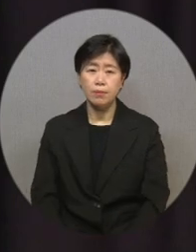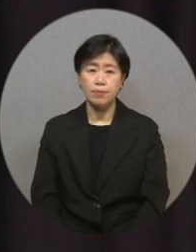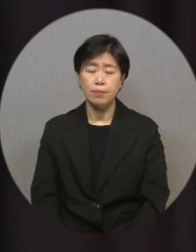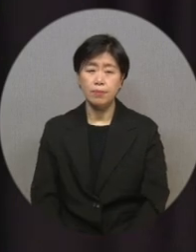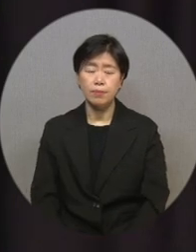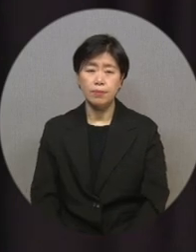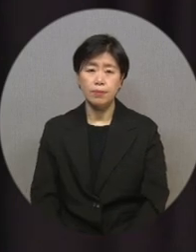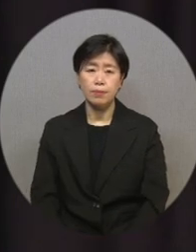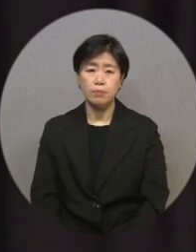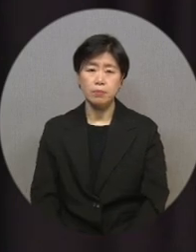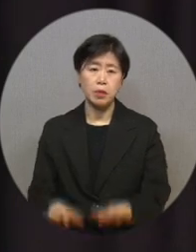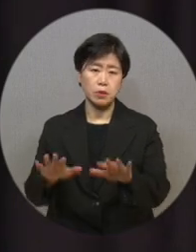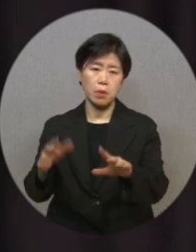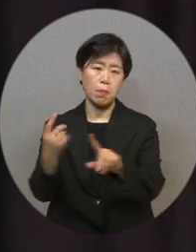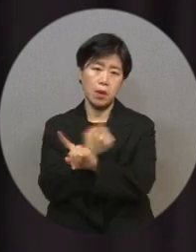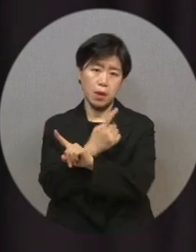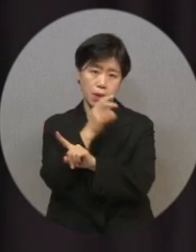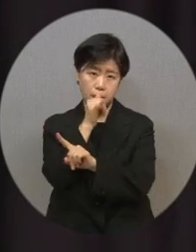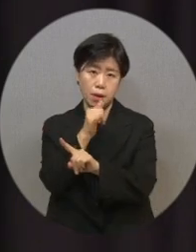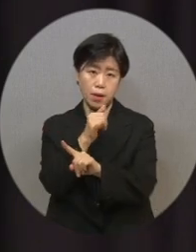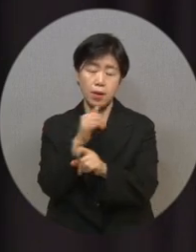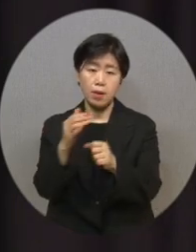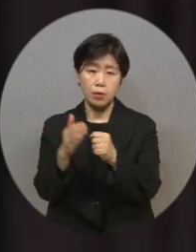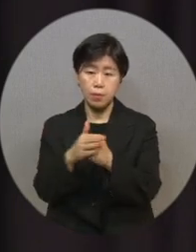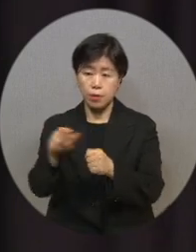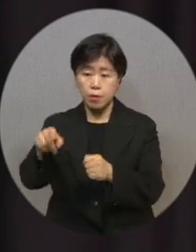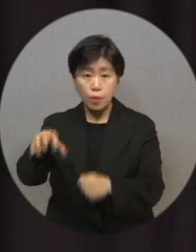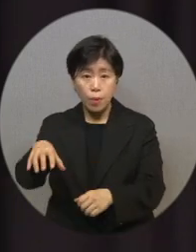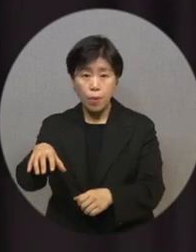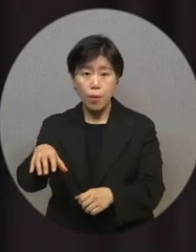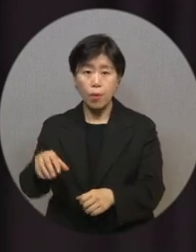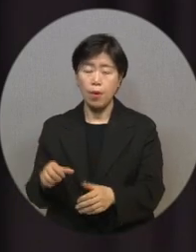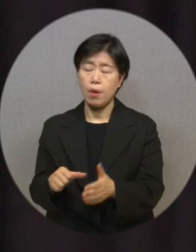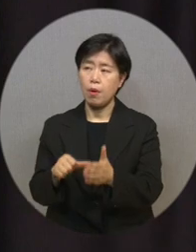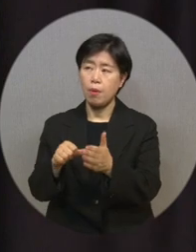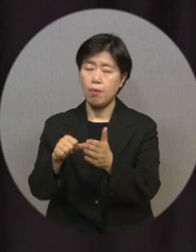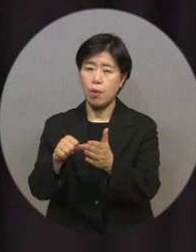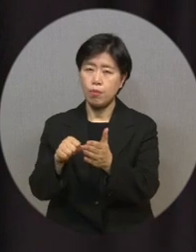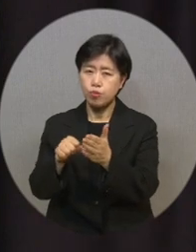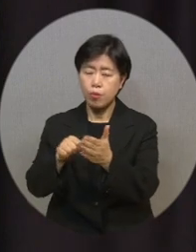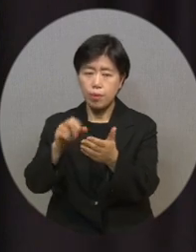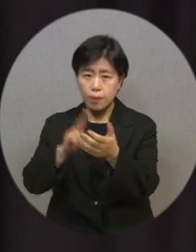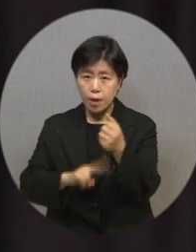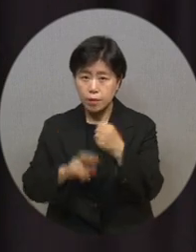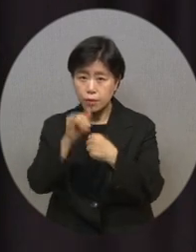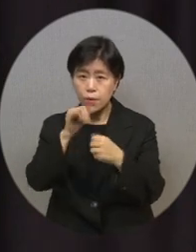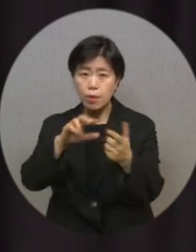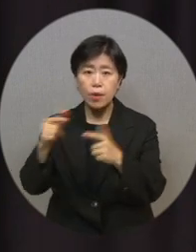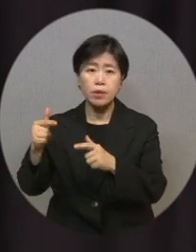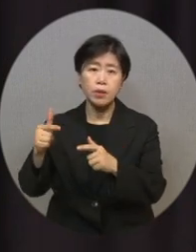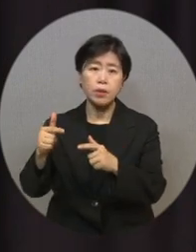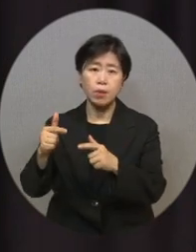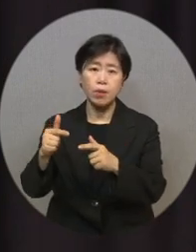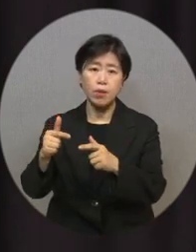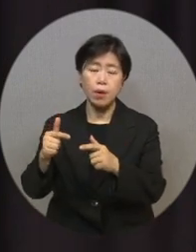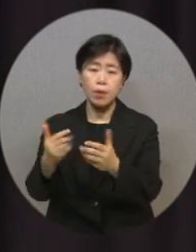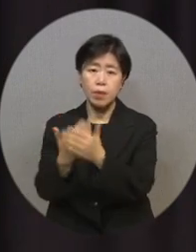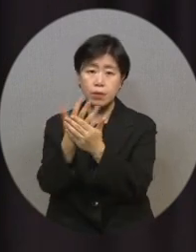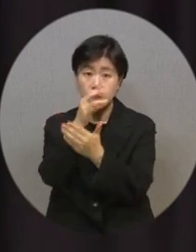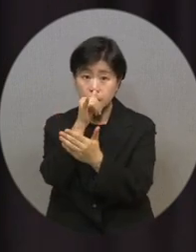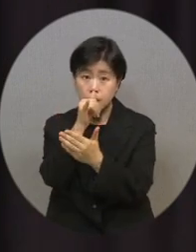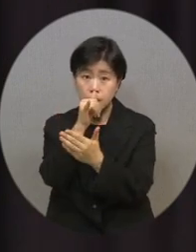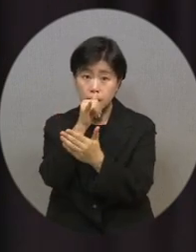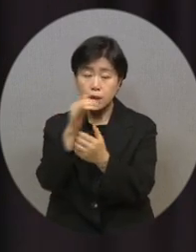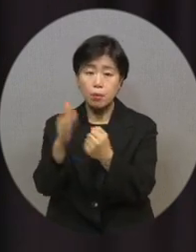수유 계획으로 돌아가면서 그 부분이 매출이 일어나고 팔로가 개척이 되다 보니까 이제 부수적인 이제 고용 창출이